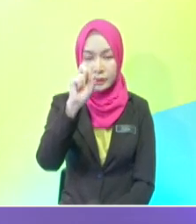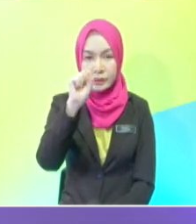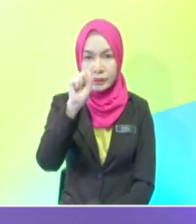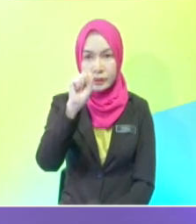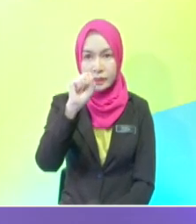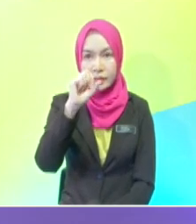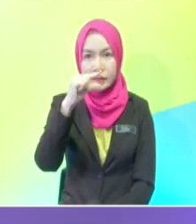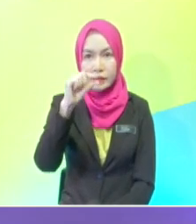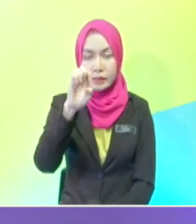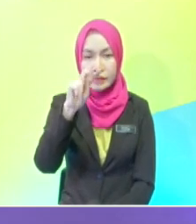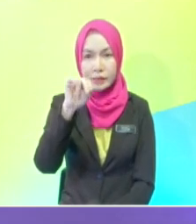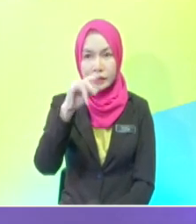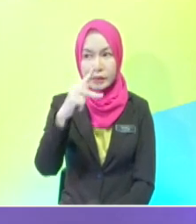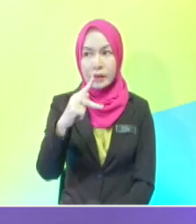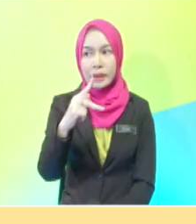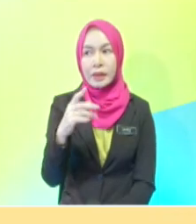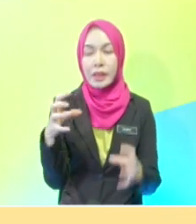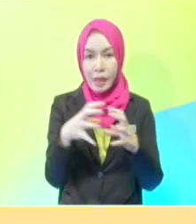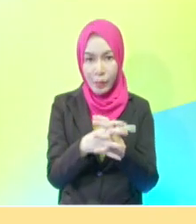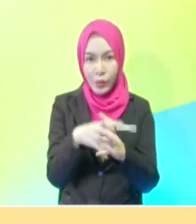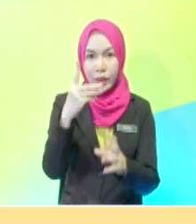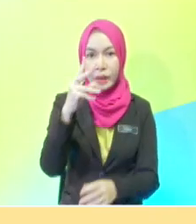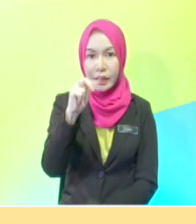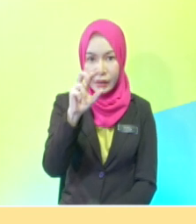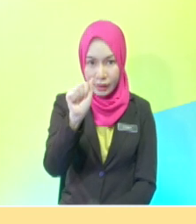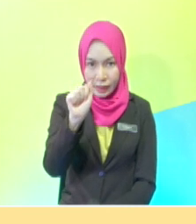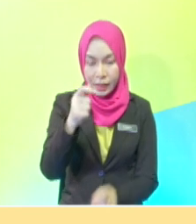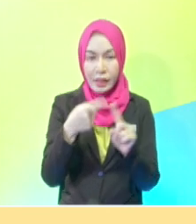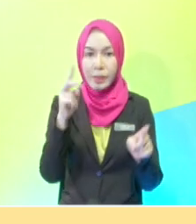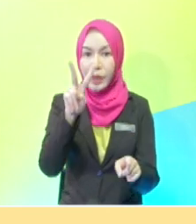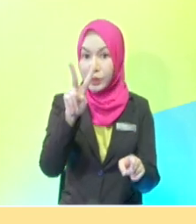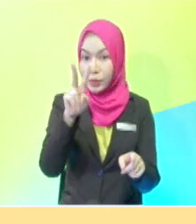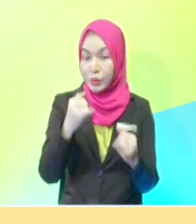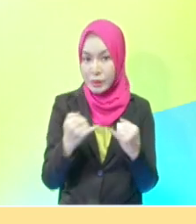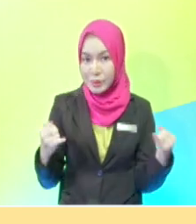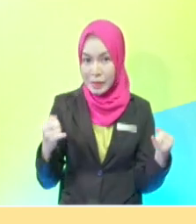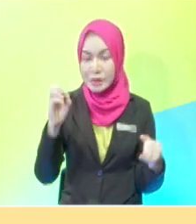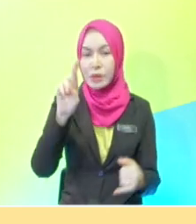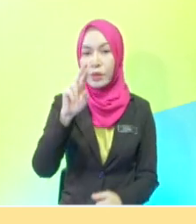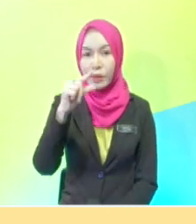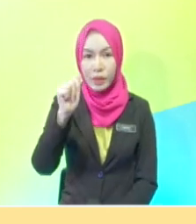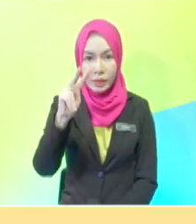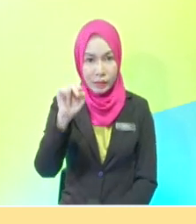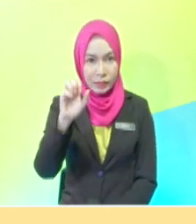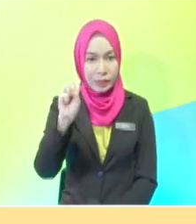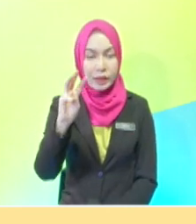kita gabungkan DNA untuk dari dus bisnis organisme berbasis